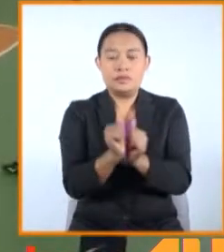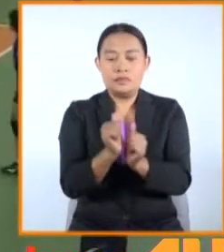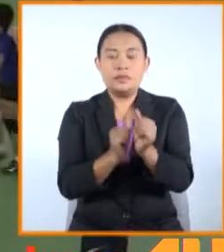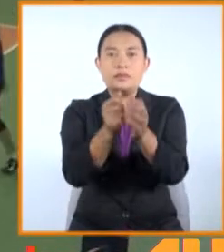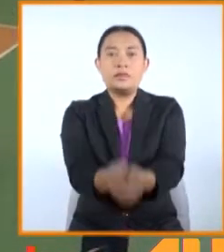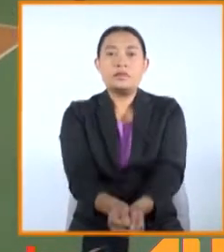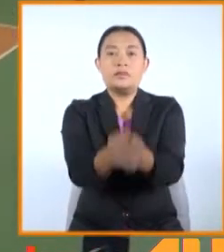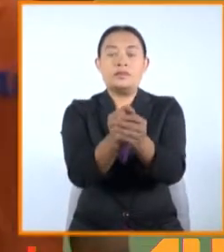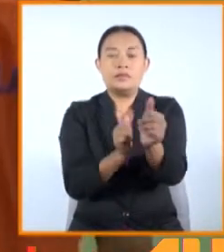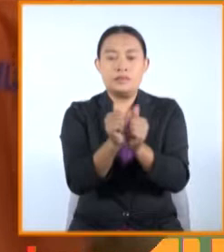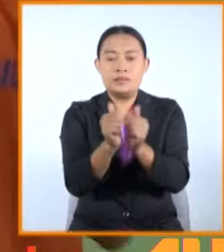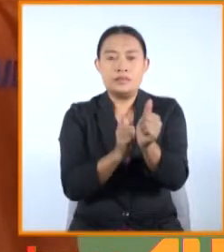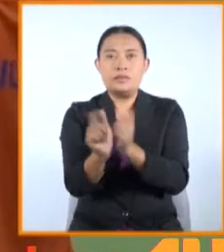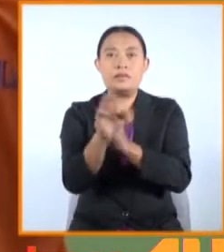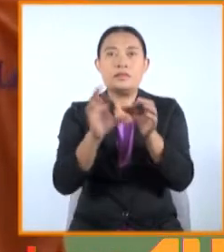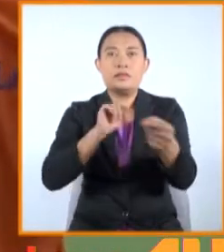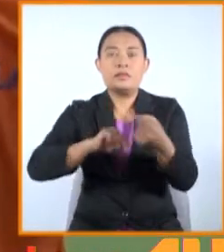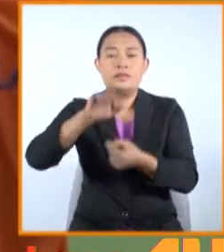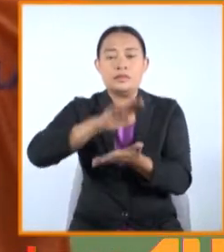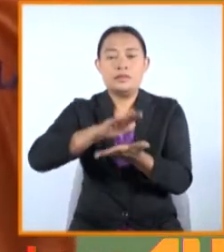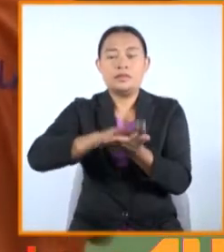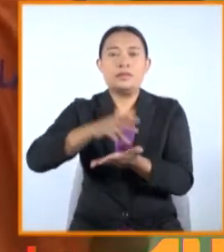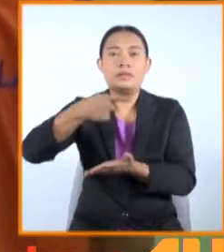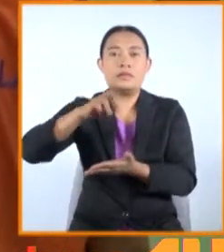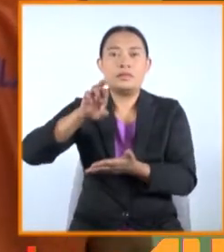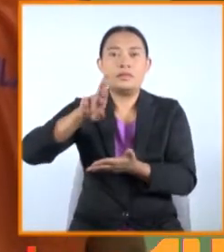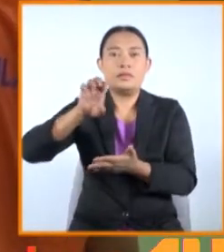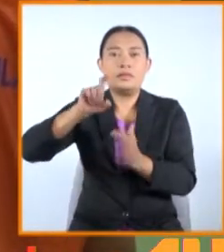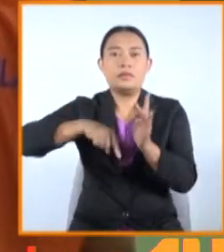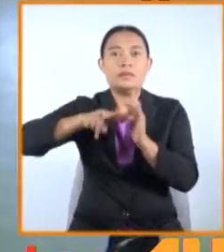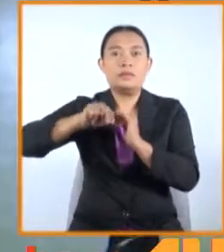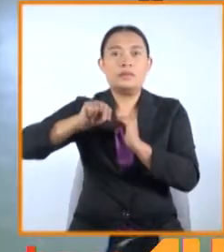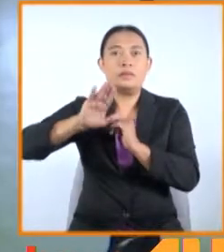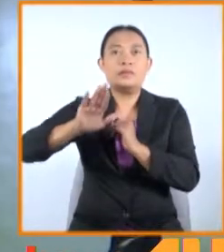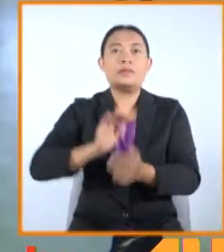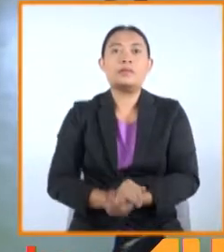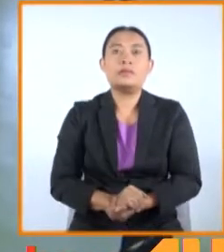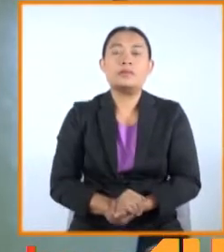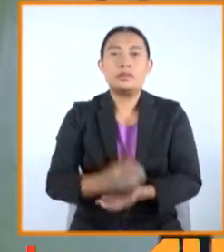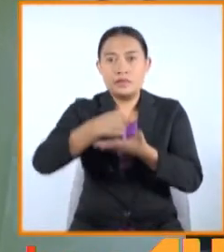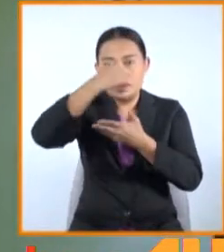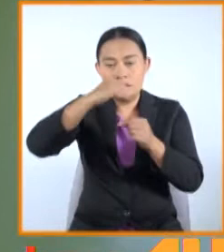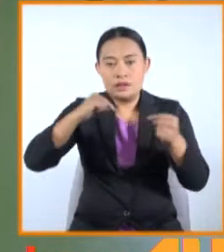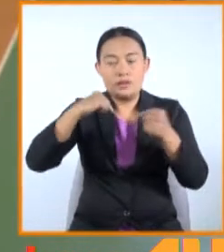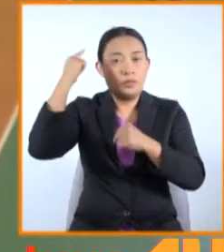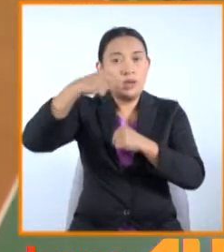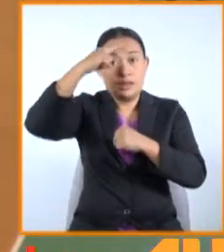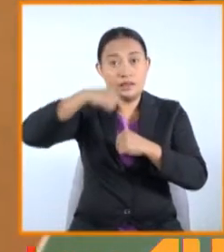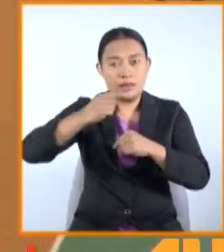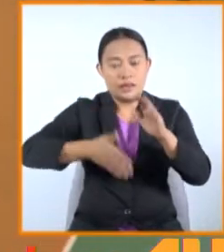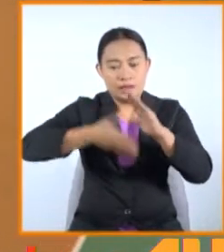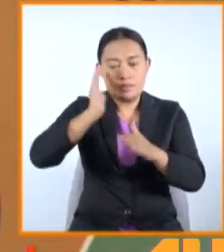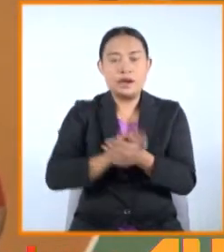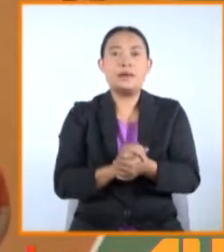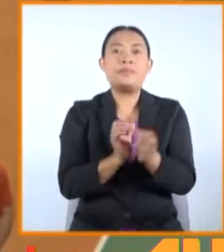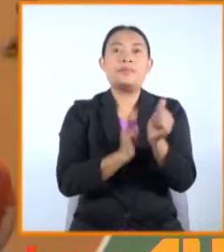อลในนัดชิงชนะเลิศที่ยิมเนเซียมโรงเรียนปิ้นรอยัลวิทยาลัยทีมตบลูกยางนักเรียนหญิงไทยผ่านเข้าไปชิงชนะเลิศกับทีมนักเรียน